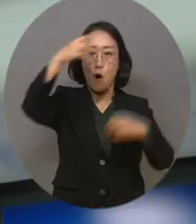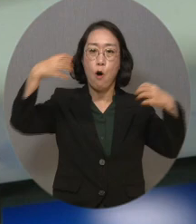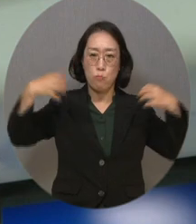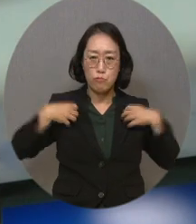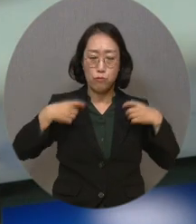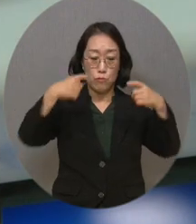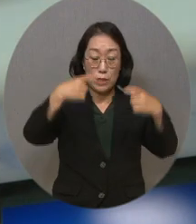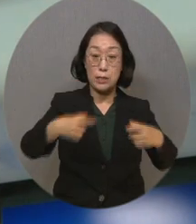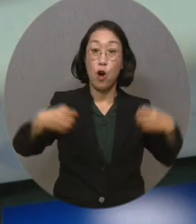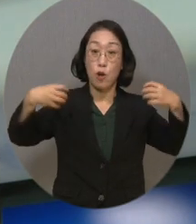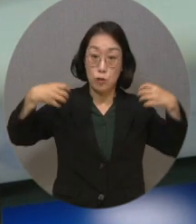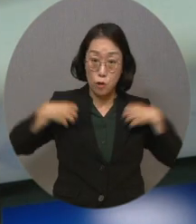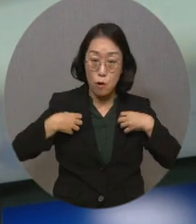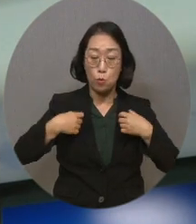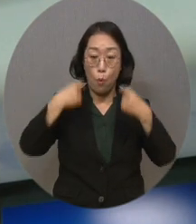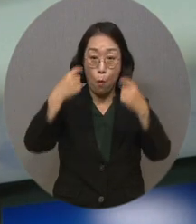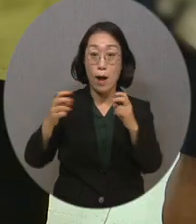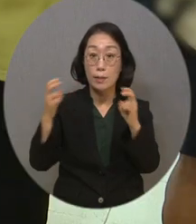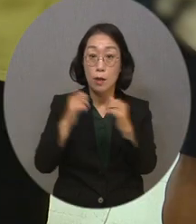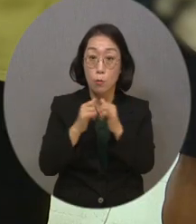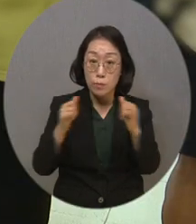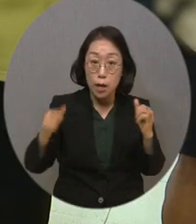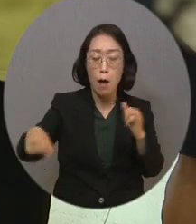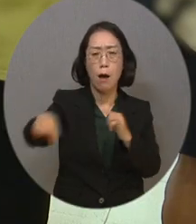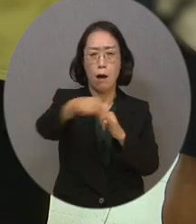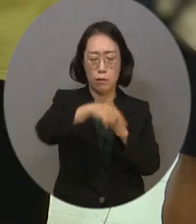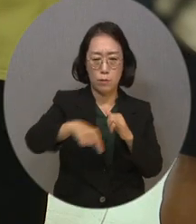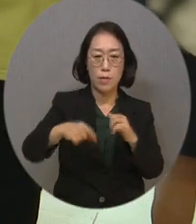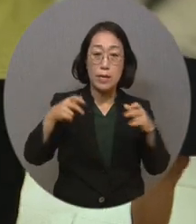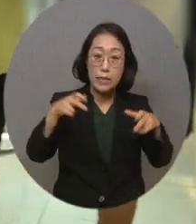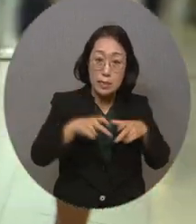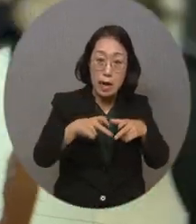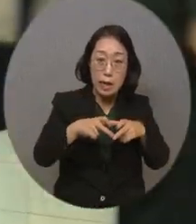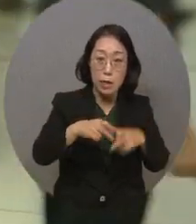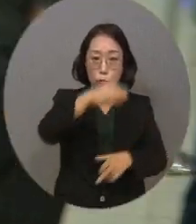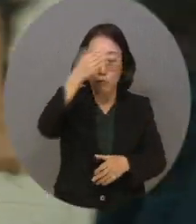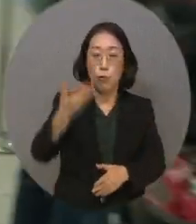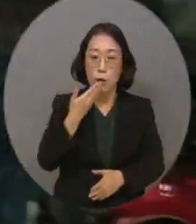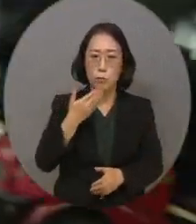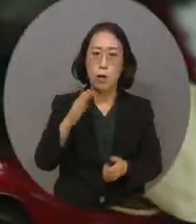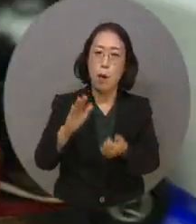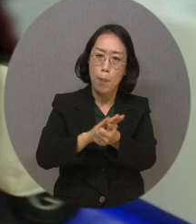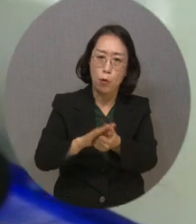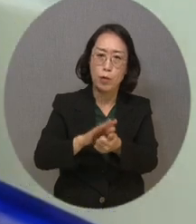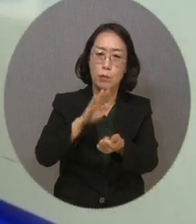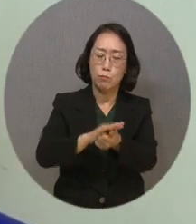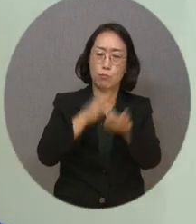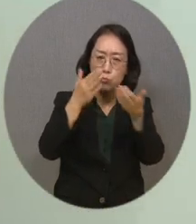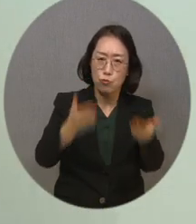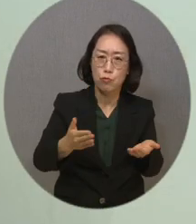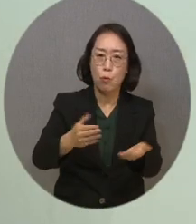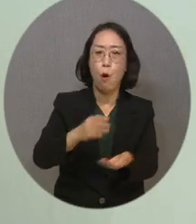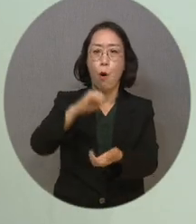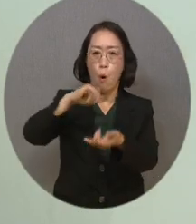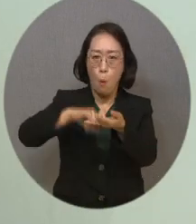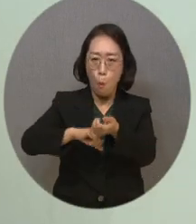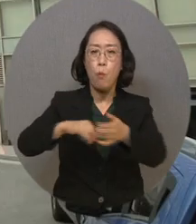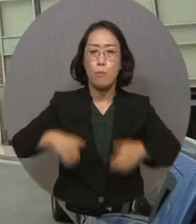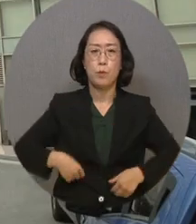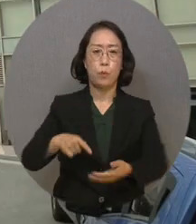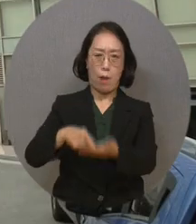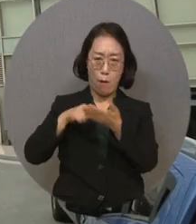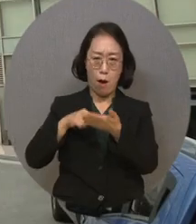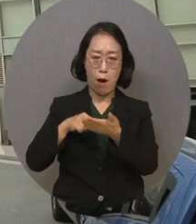지자체, 관광사업자는 장애인이 관광활동에 참여할 수 있도록 정당한 편의를 제공해야 합니다. 이를